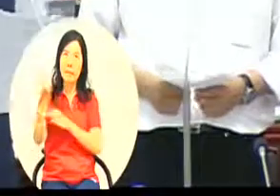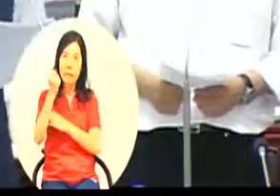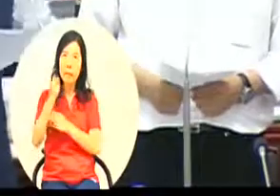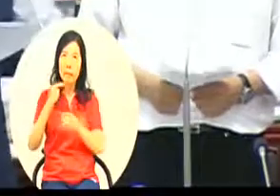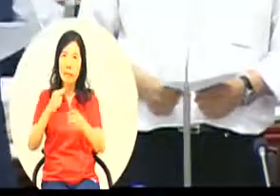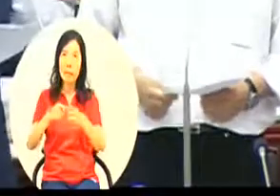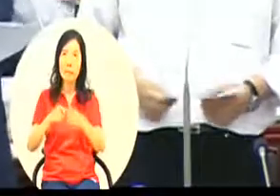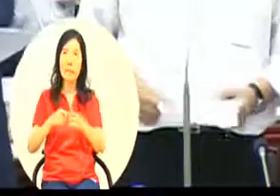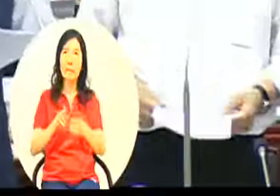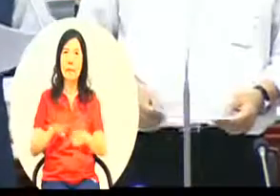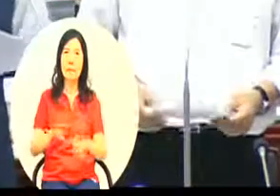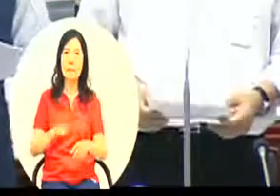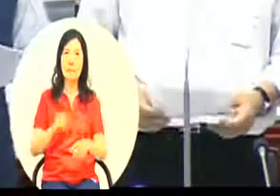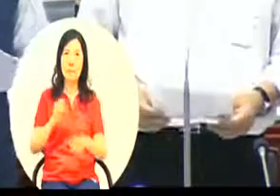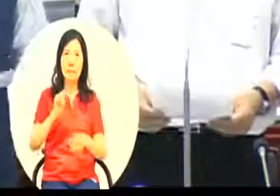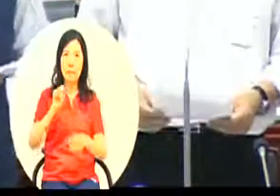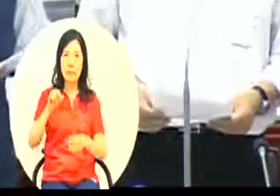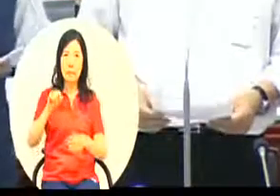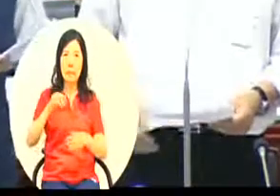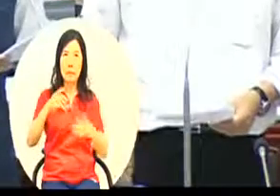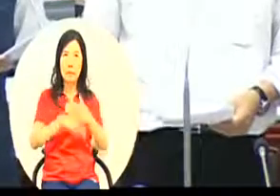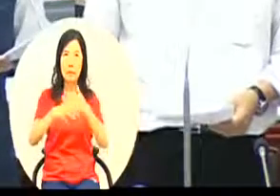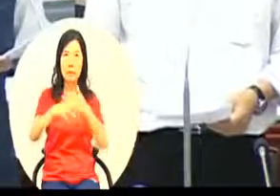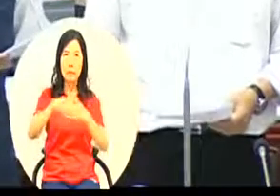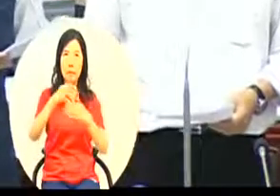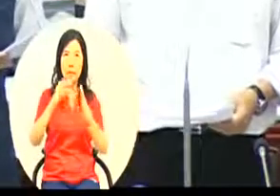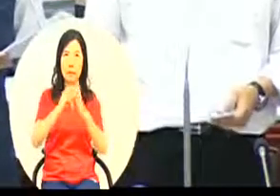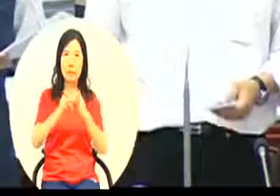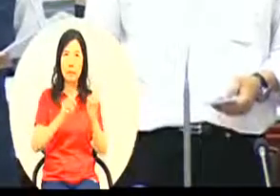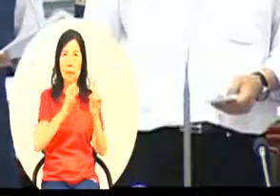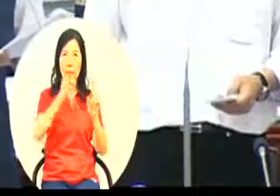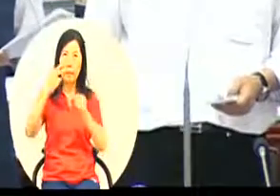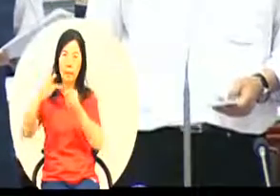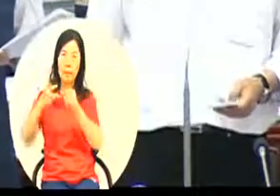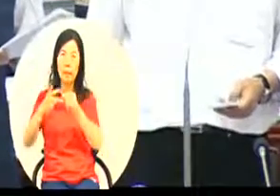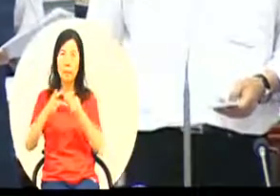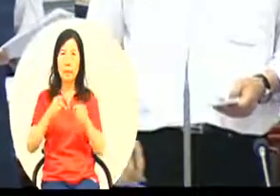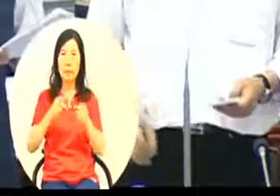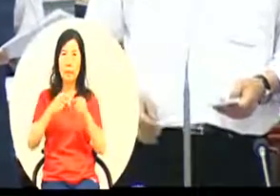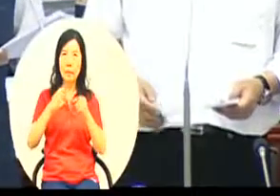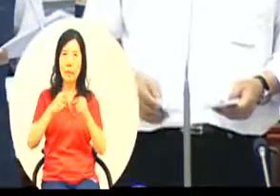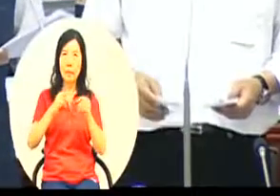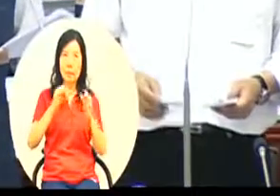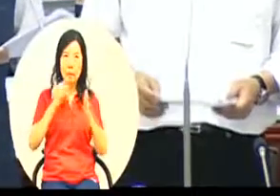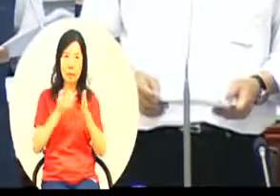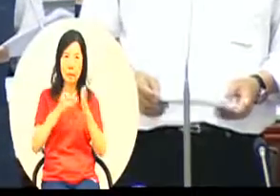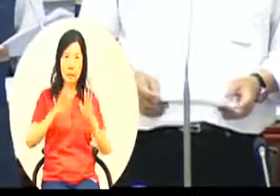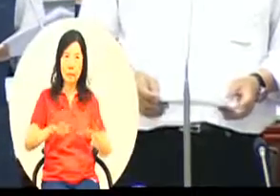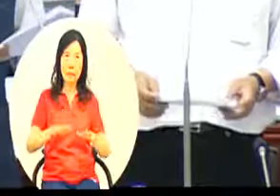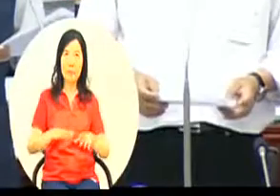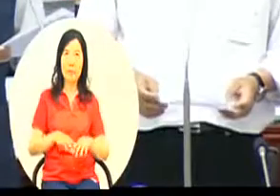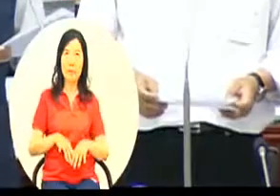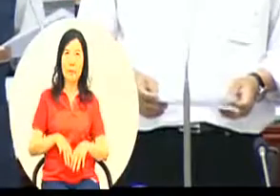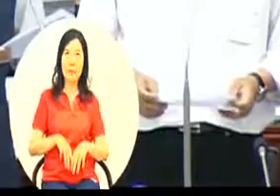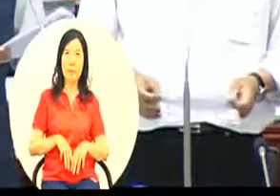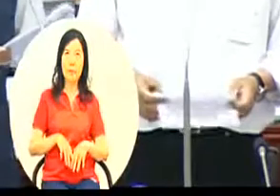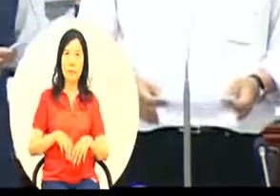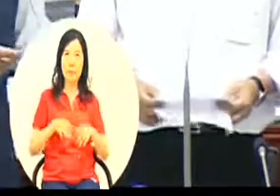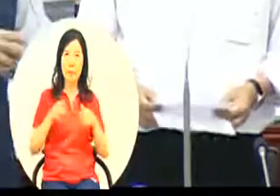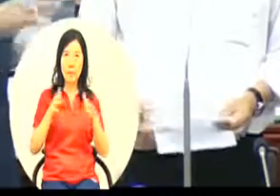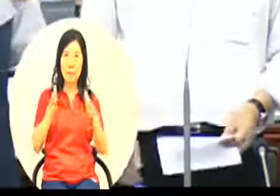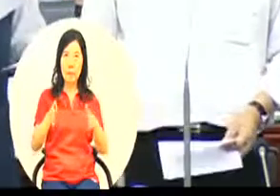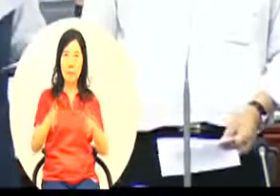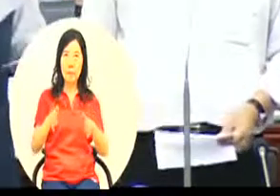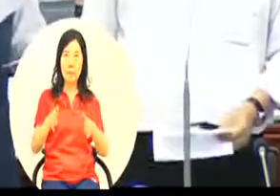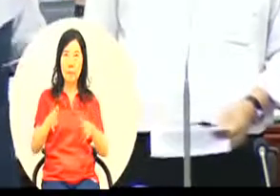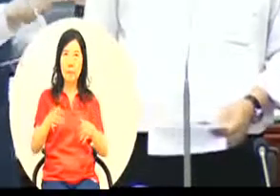哈。那我也肯定这个交通局，因为从102年到今年，对于这些